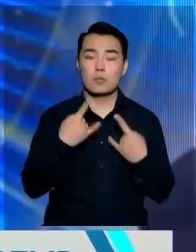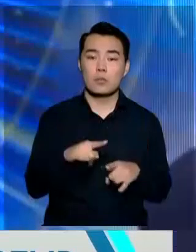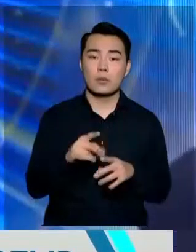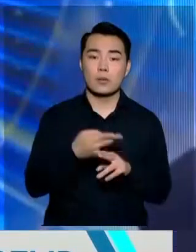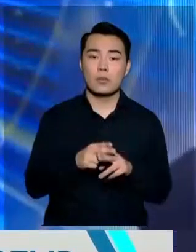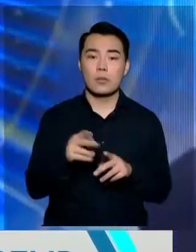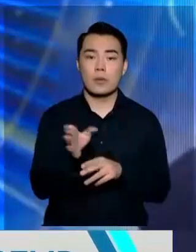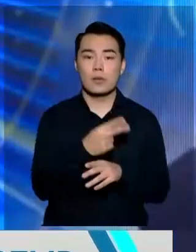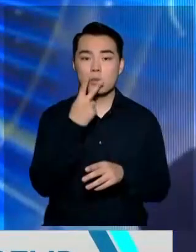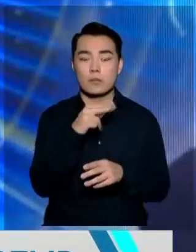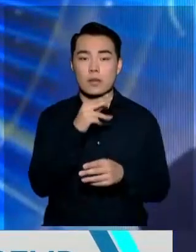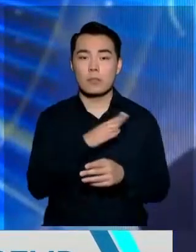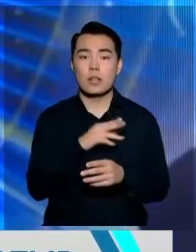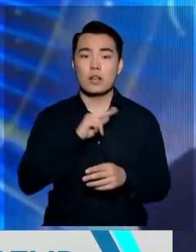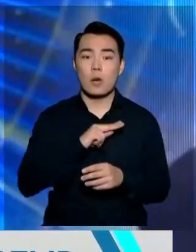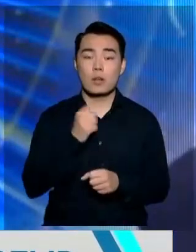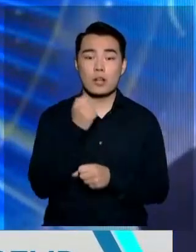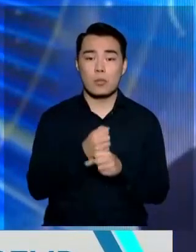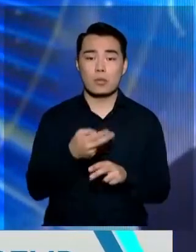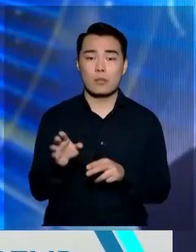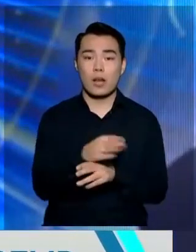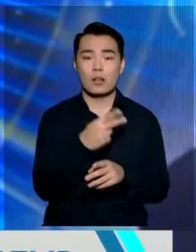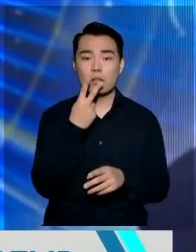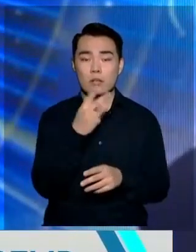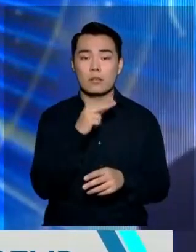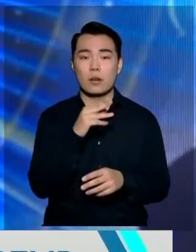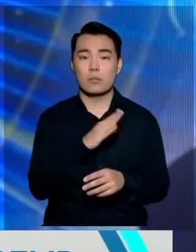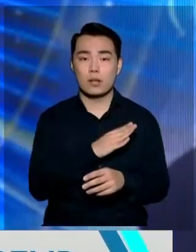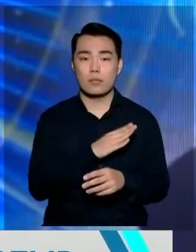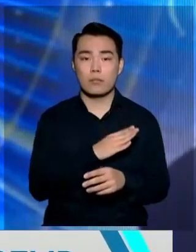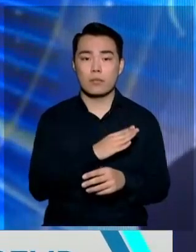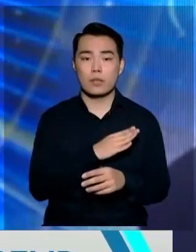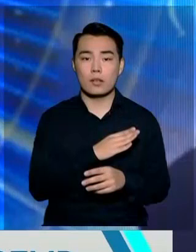қарадық. Мысалы қызметтерді біз дұрыс дедік. Ал бірақ бір